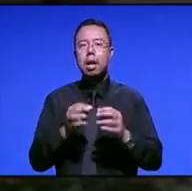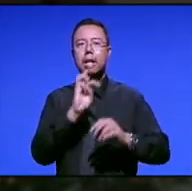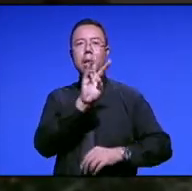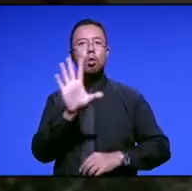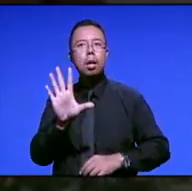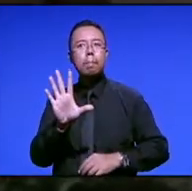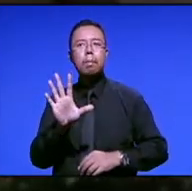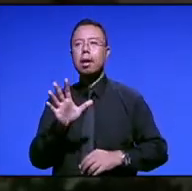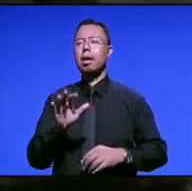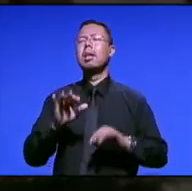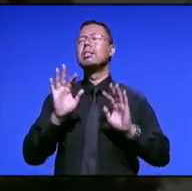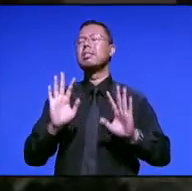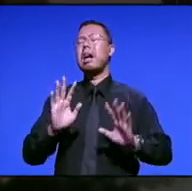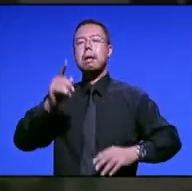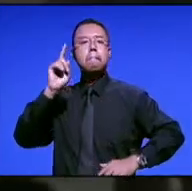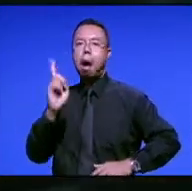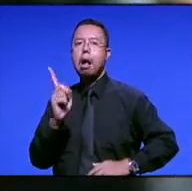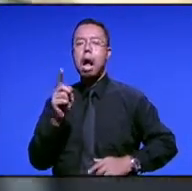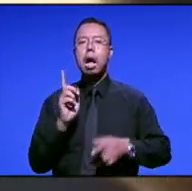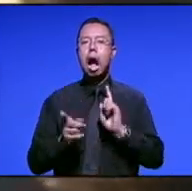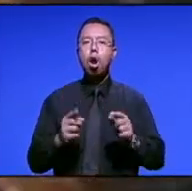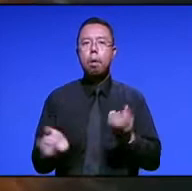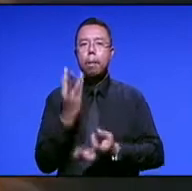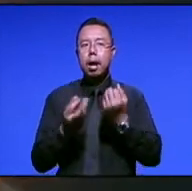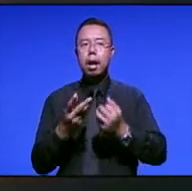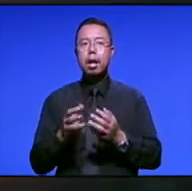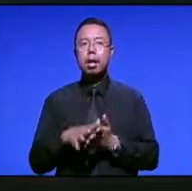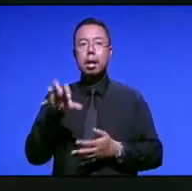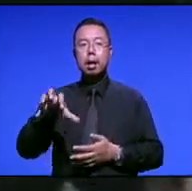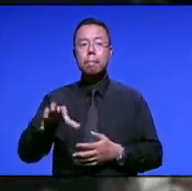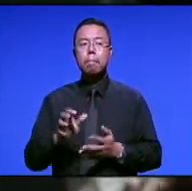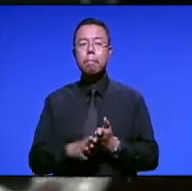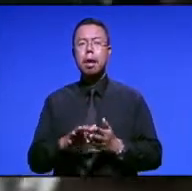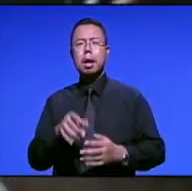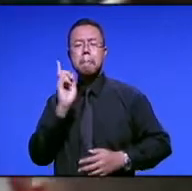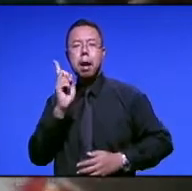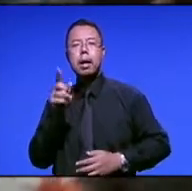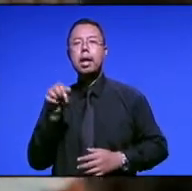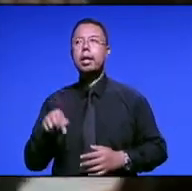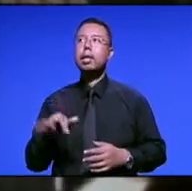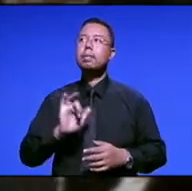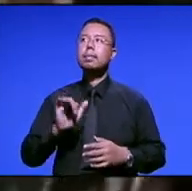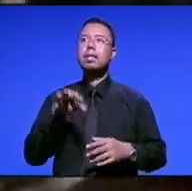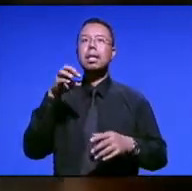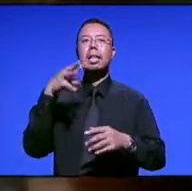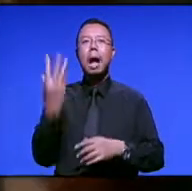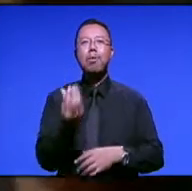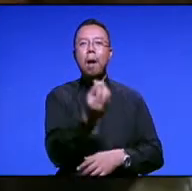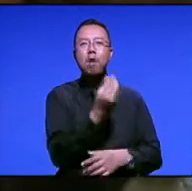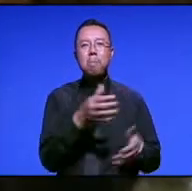diantaranya tergolong sangat rawan kebakaran. Wilayah yang sangat rawan dilalap api ini berada di perkampungan padat